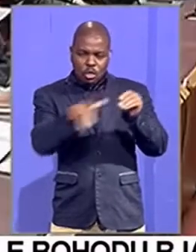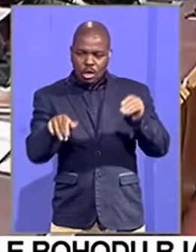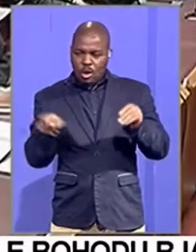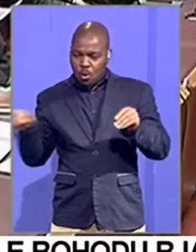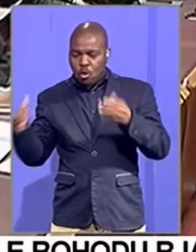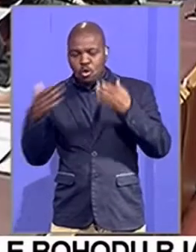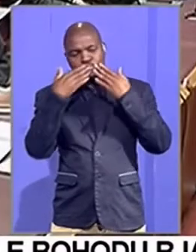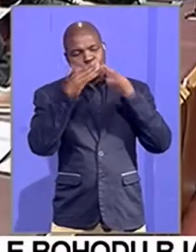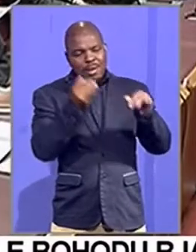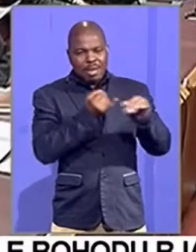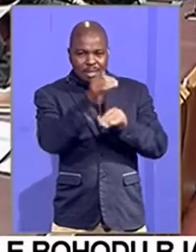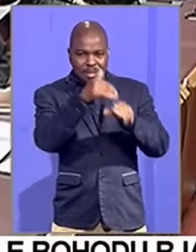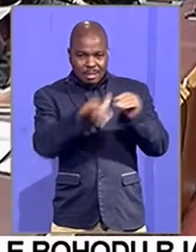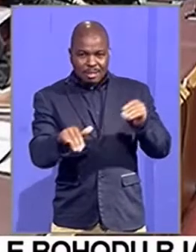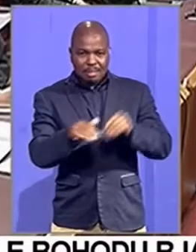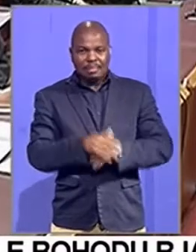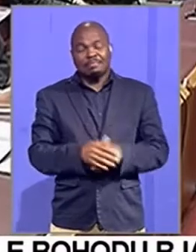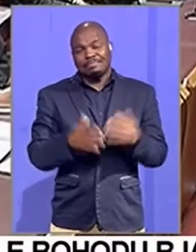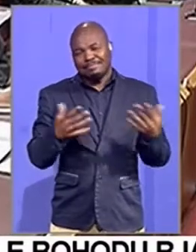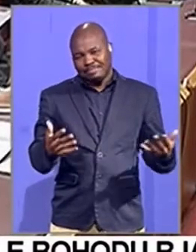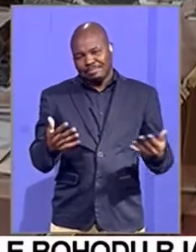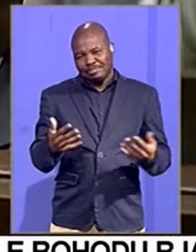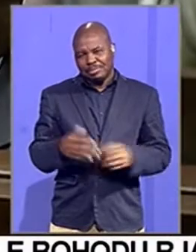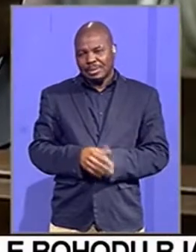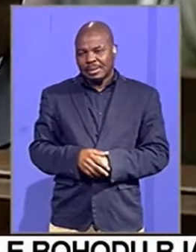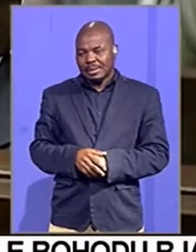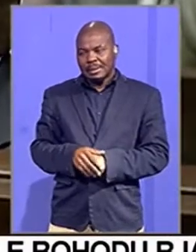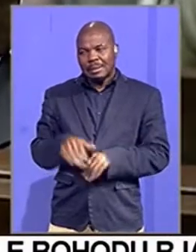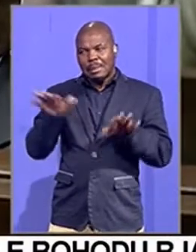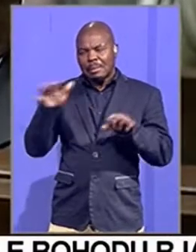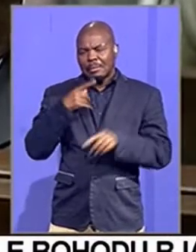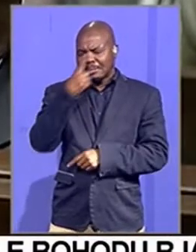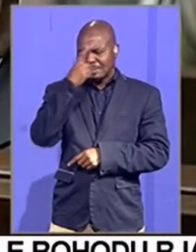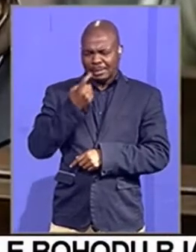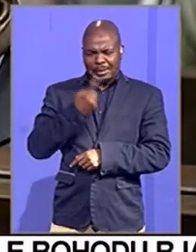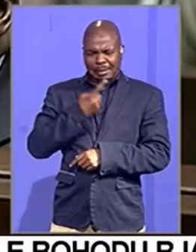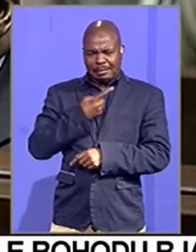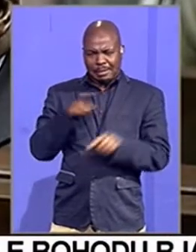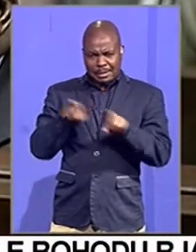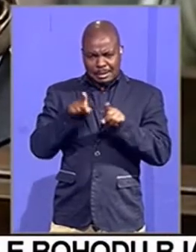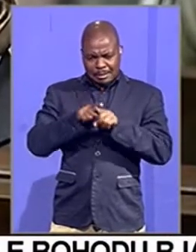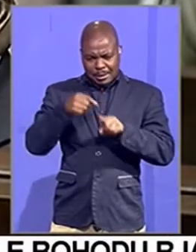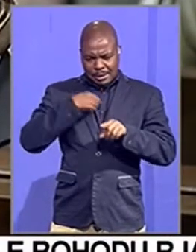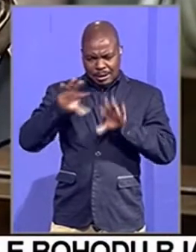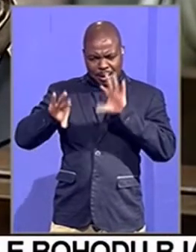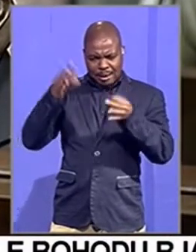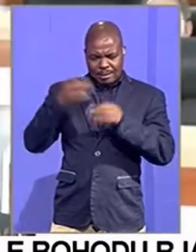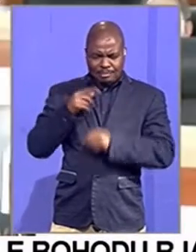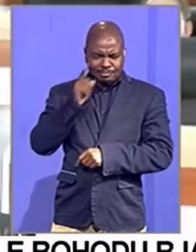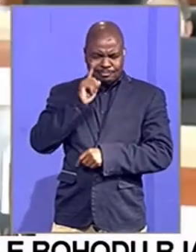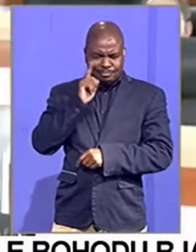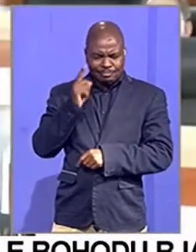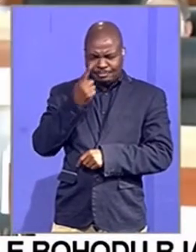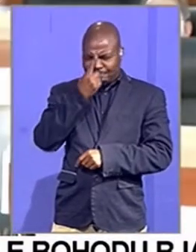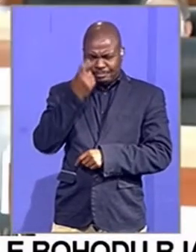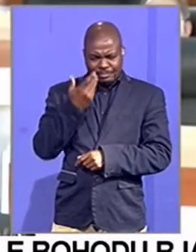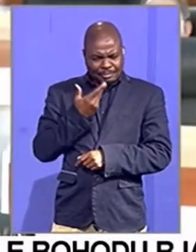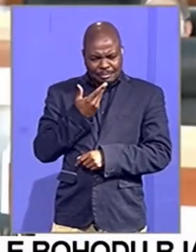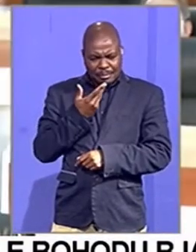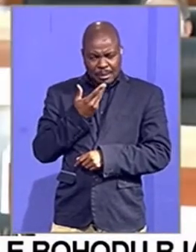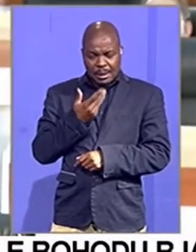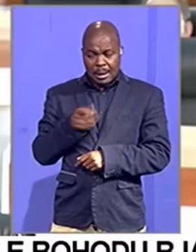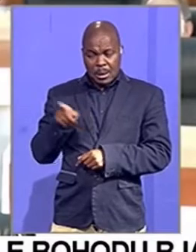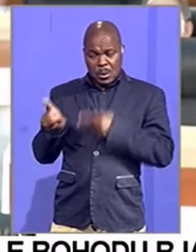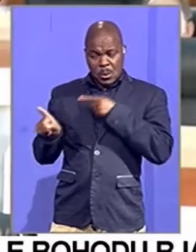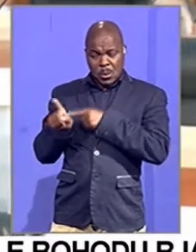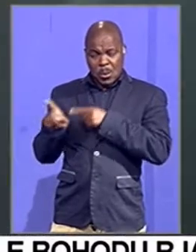ntate Arthur Fraser so batho ba iputša le rena ra iputša re le ba sekaseki nago kgonagalo e gona ya gore ntate